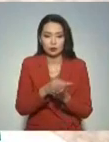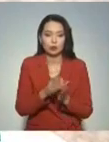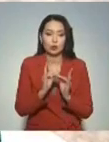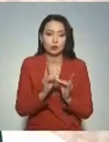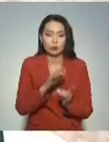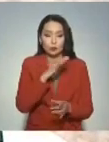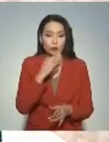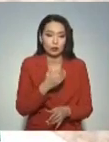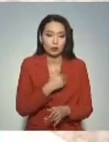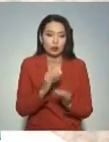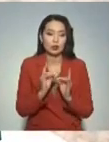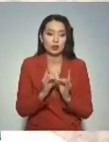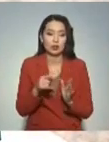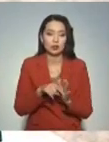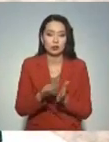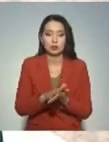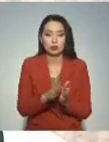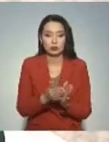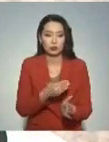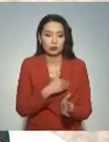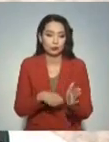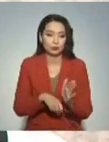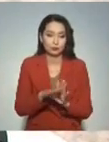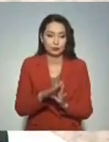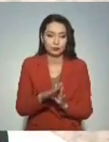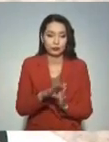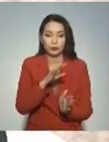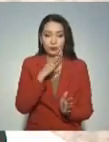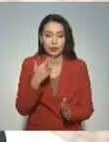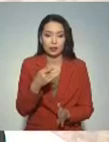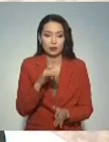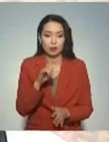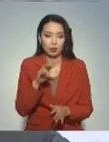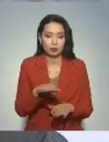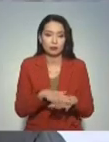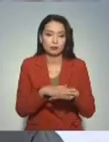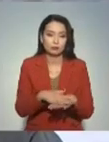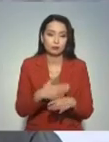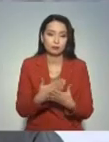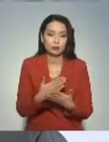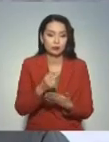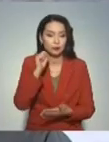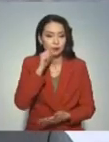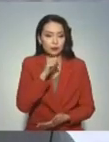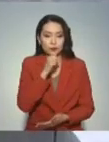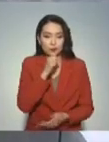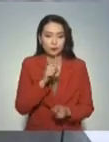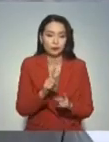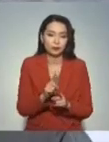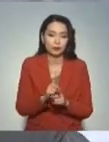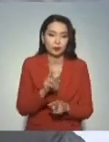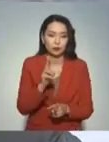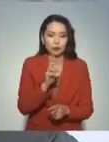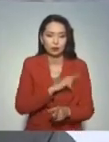көп болған қараймын. Жатақхананың ішіндегі жағдай жақсы болған қалаймын. Көптеген гранттар бөлінсе екен. Қарияларға немесе сондай қара жұмыс